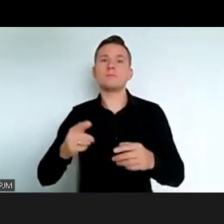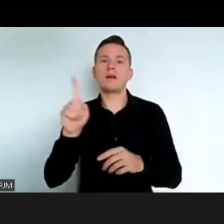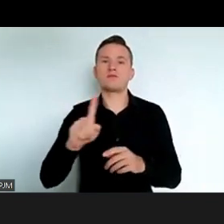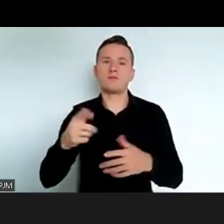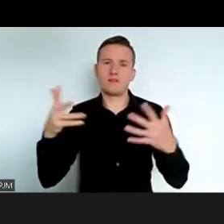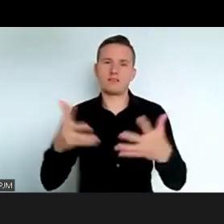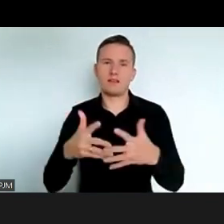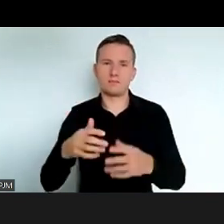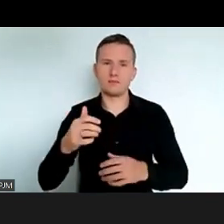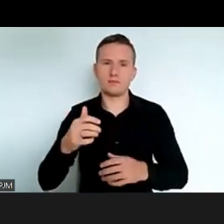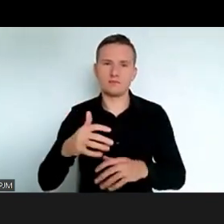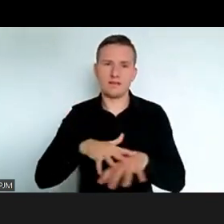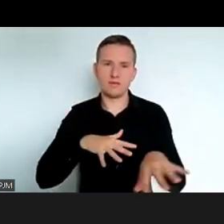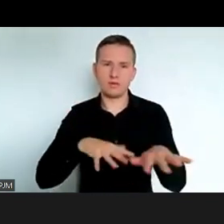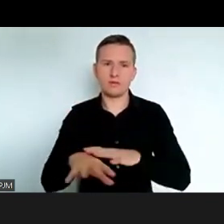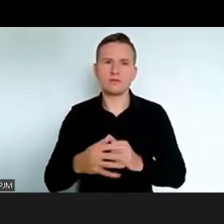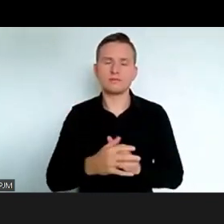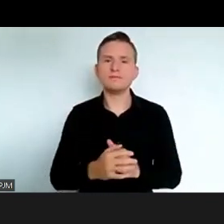aby